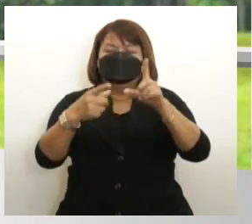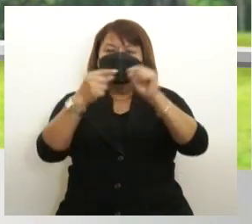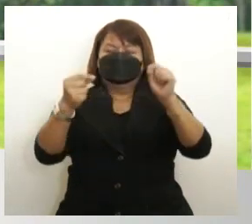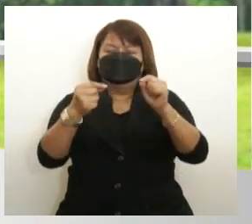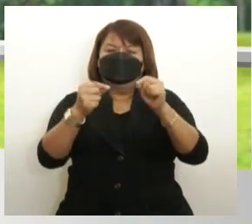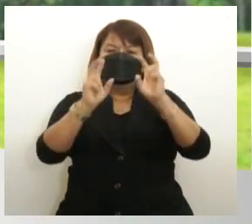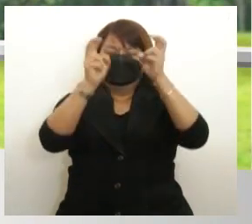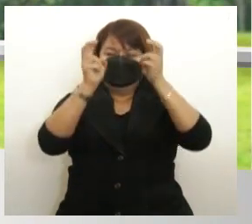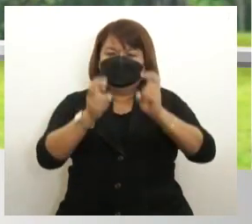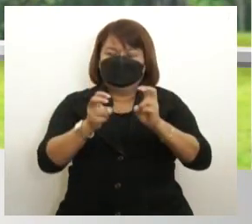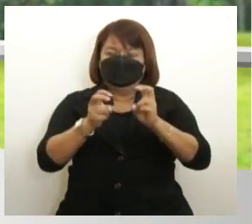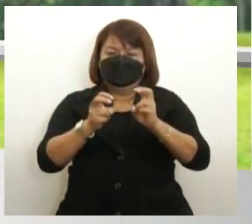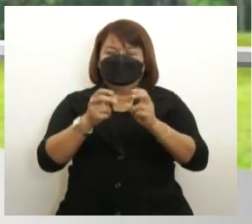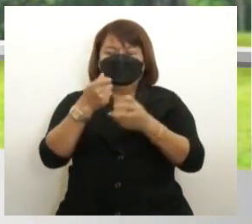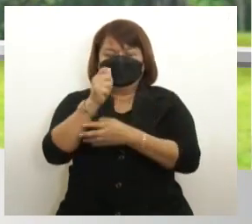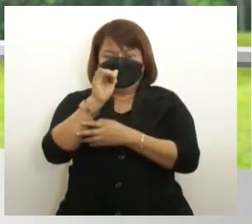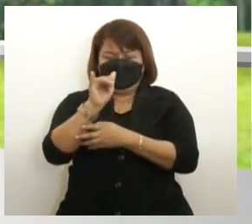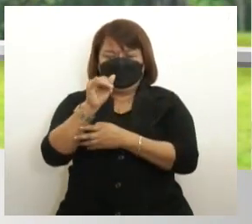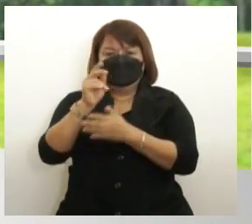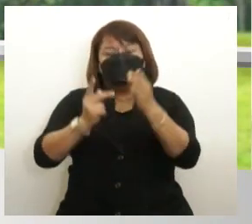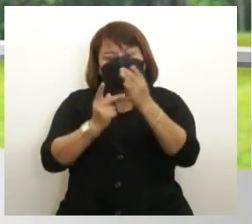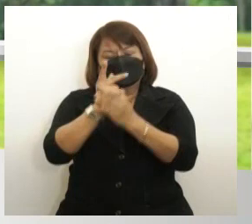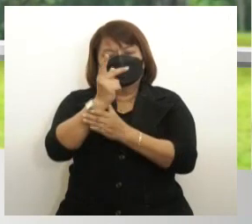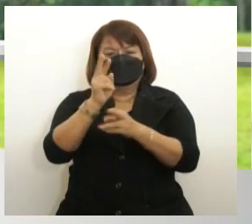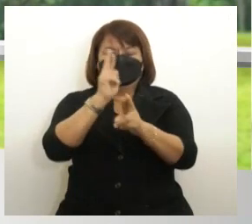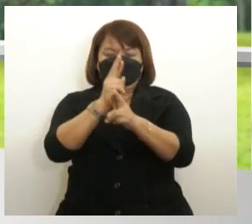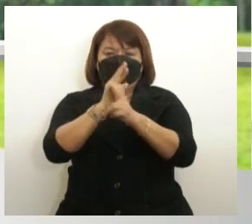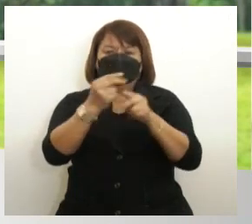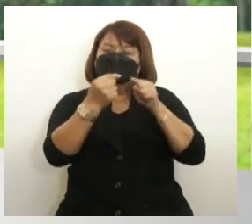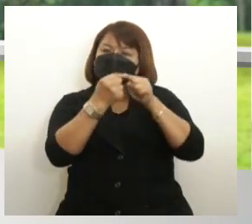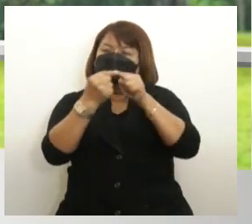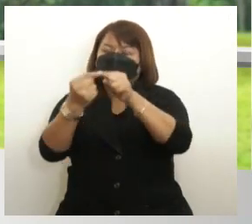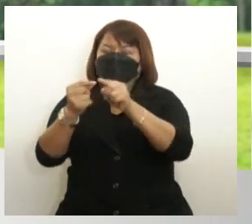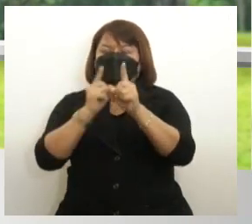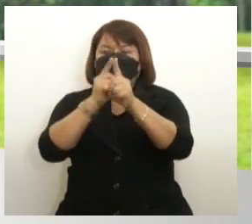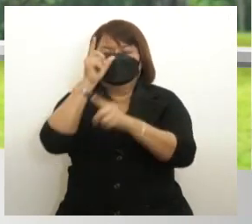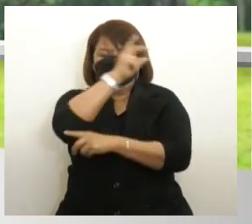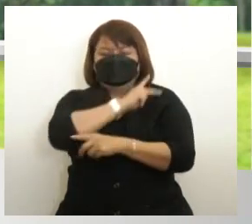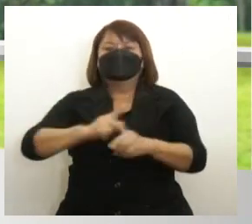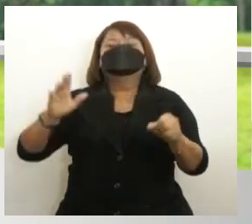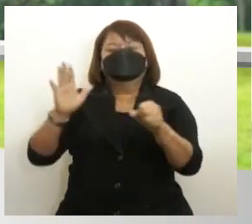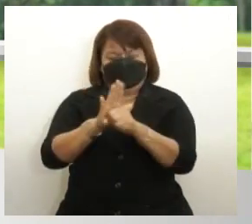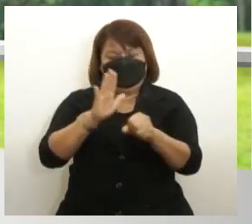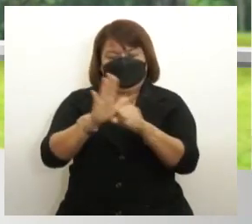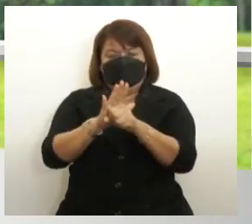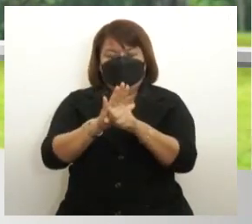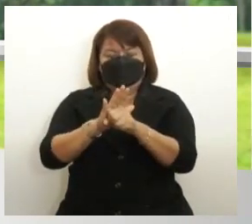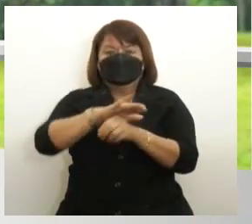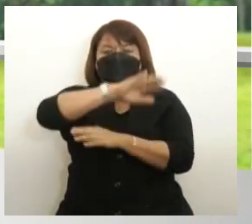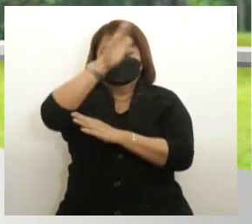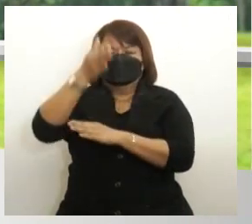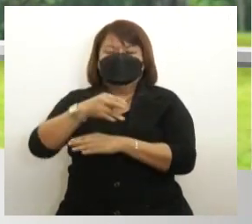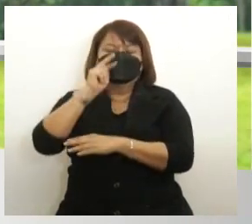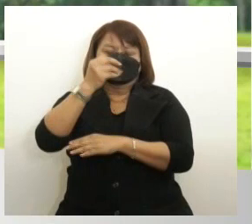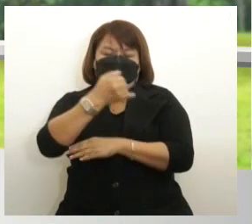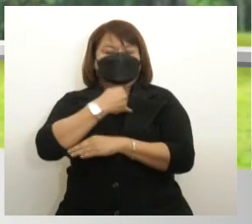โครงการอารยะเกษตรสืบสานรักษาต่อยอดตามแนวพระราชดำริเศรษฐกิจพอเพียงโคกหนองนาแห่งน้ำใจและ